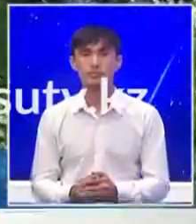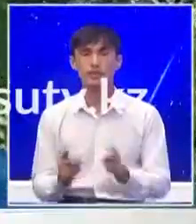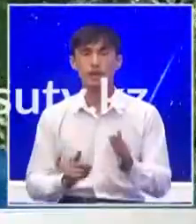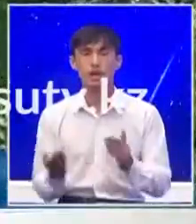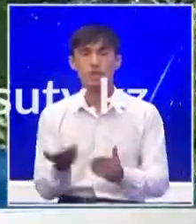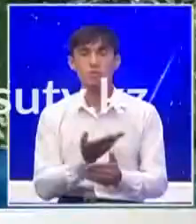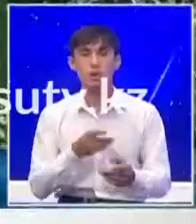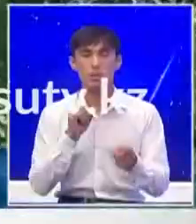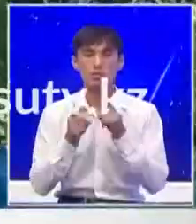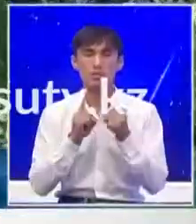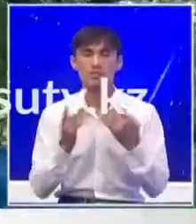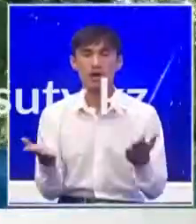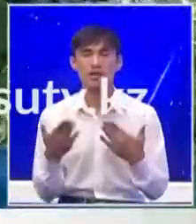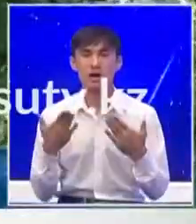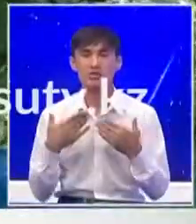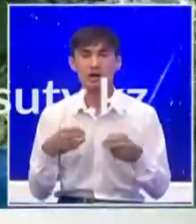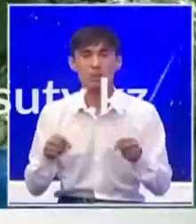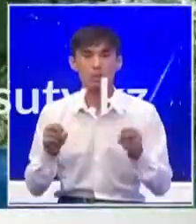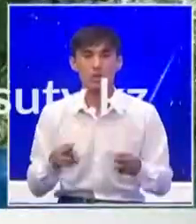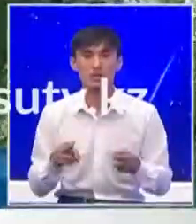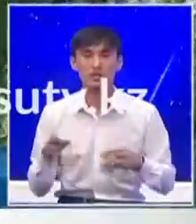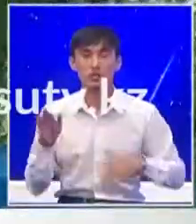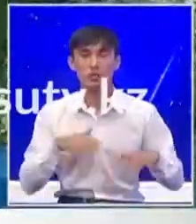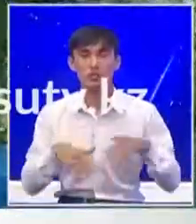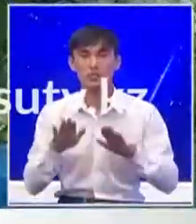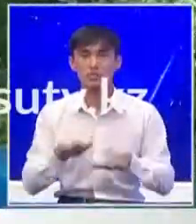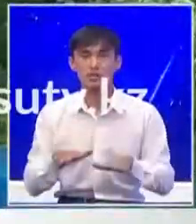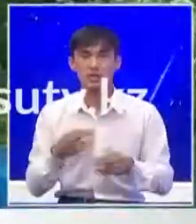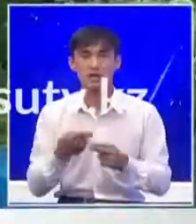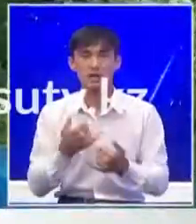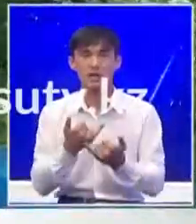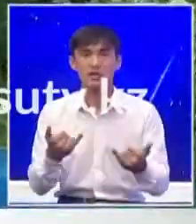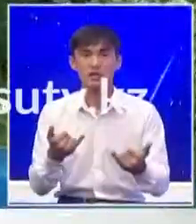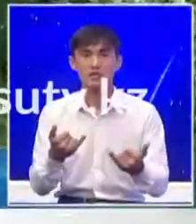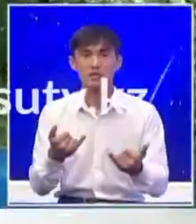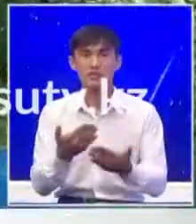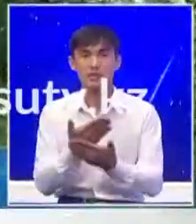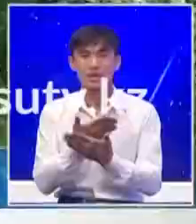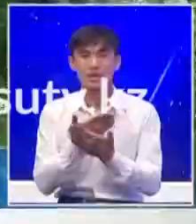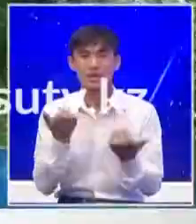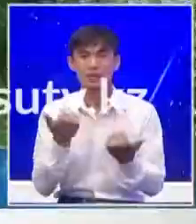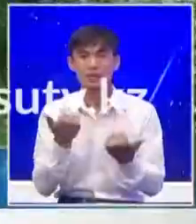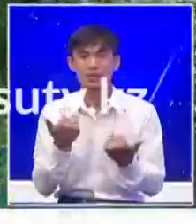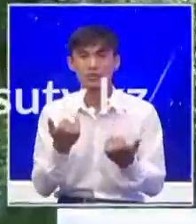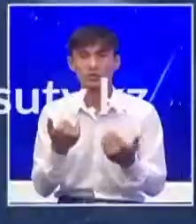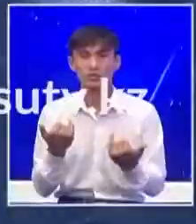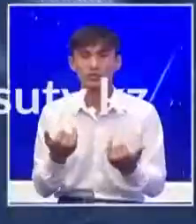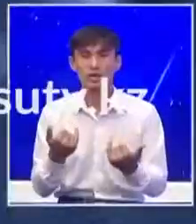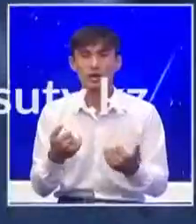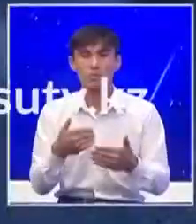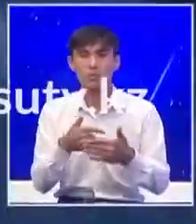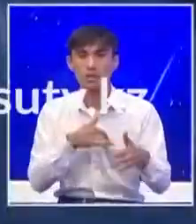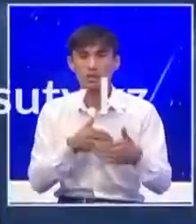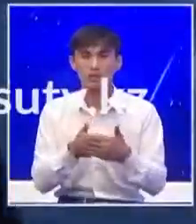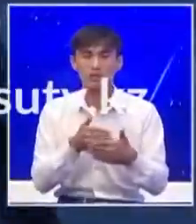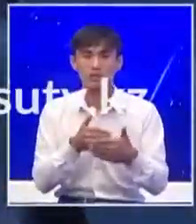Мы побеседовали с отдыхающими об опасности купания в местах. Для этого не предусмотрено. Предостерегли о возможных последствиях